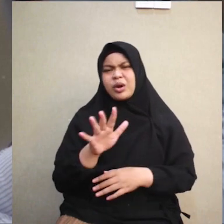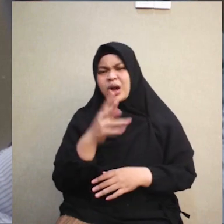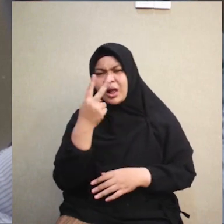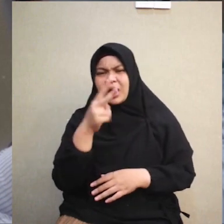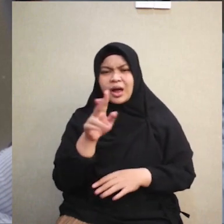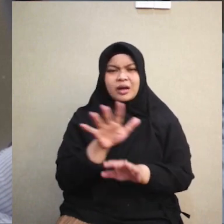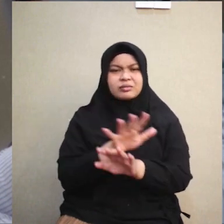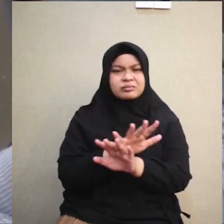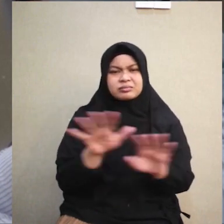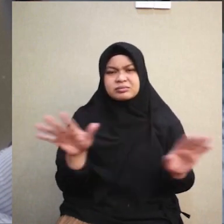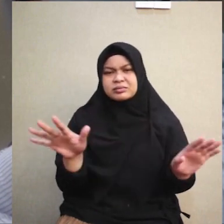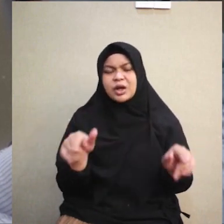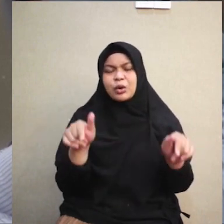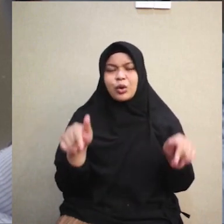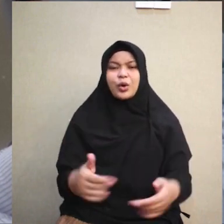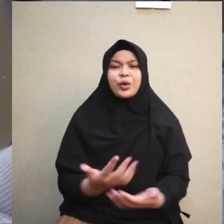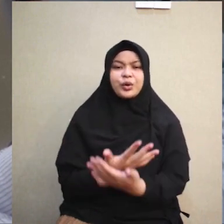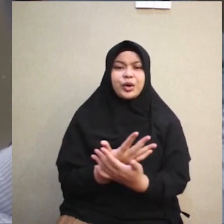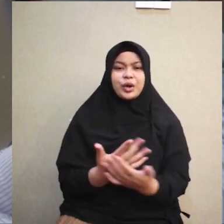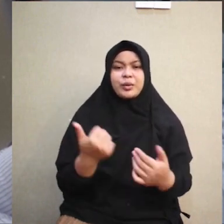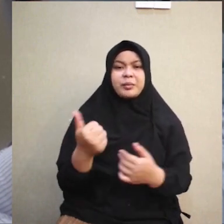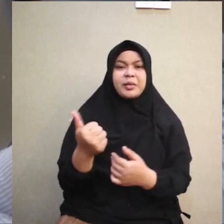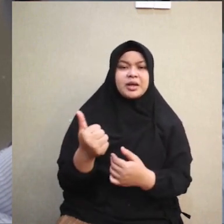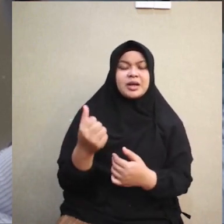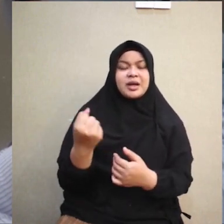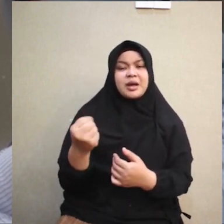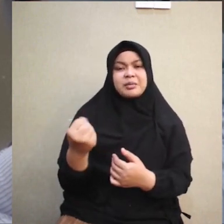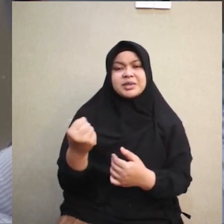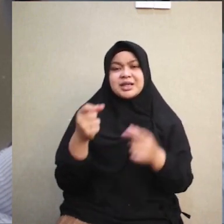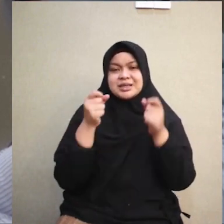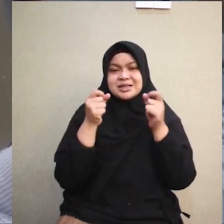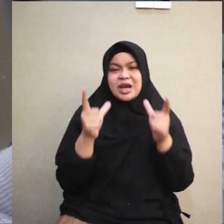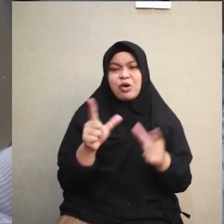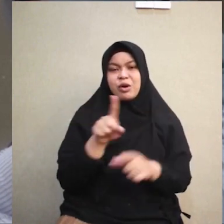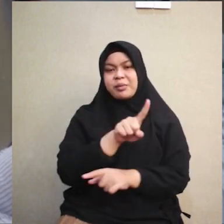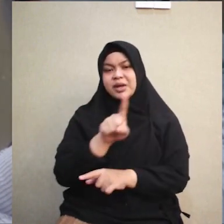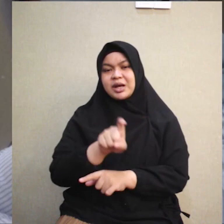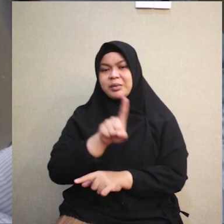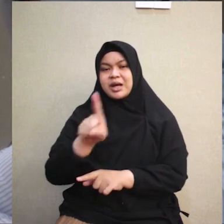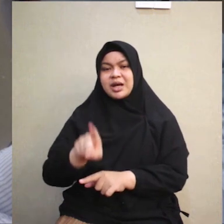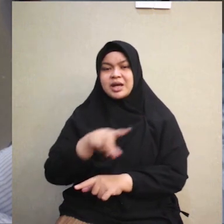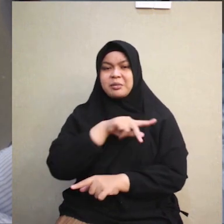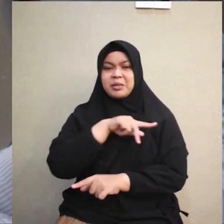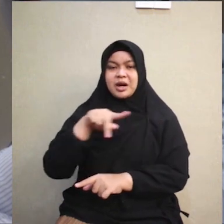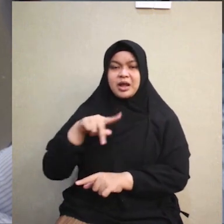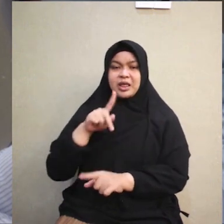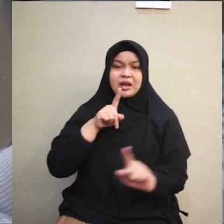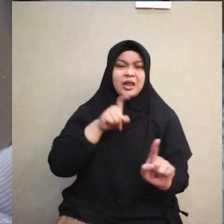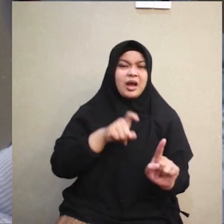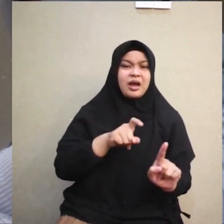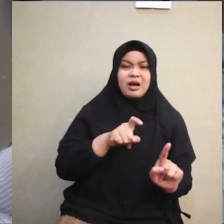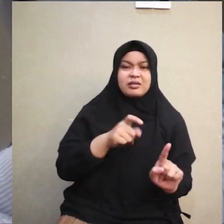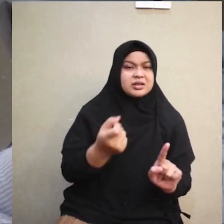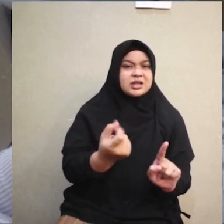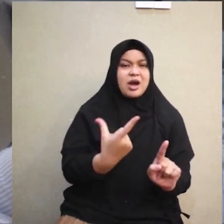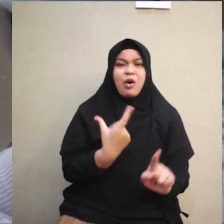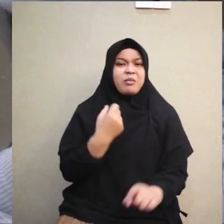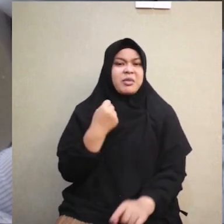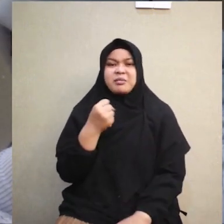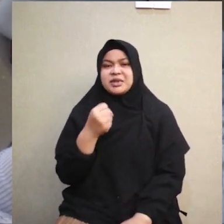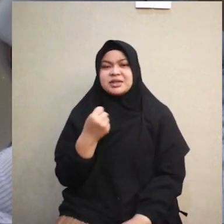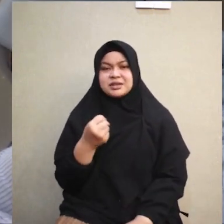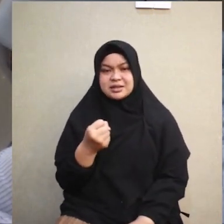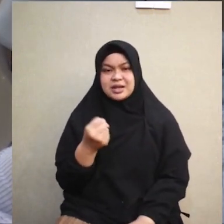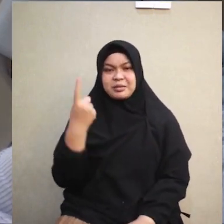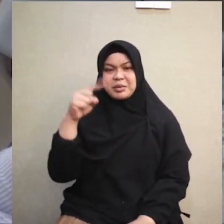kelihatan sama sekali gitu dan kemudian memang nggak bisa dijawab pertanyaan-pertanyaan dari komite itu komite itu bisa dijawab oleh pemerintah